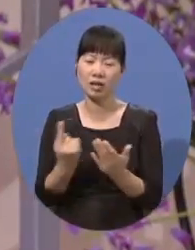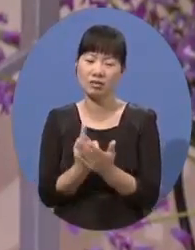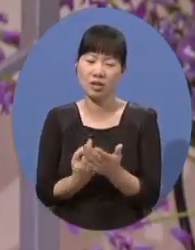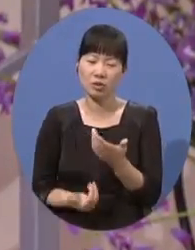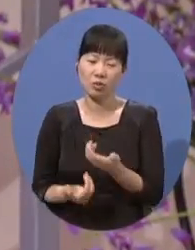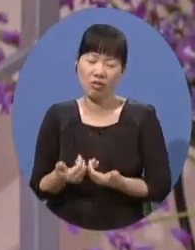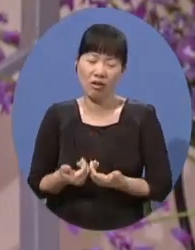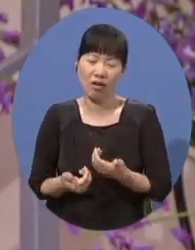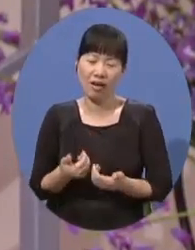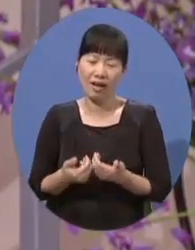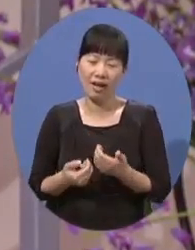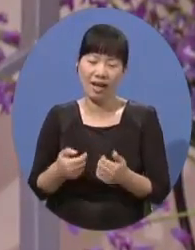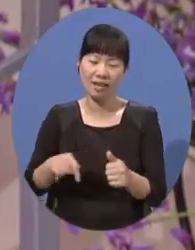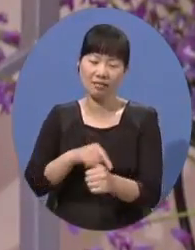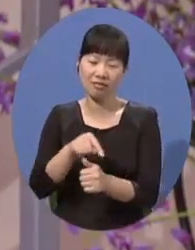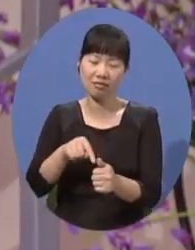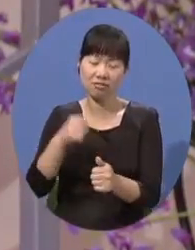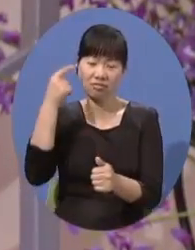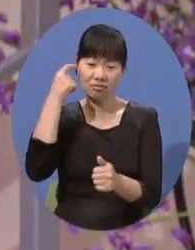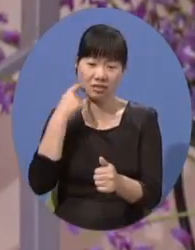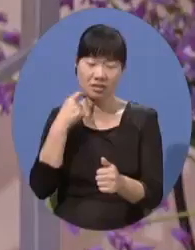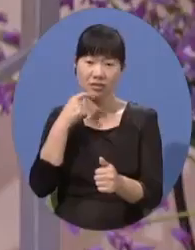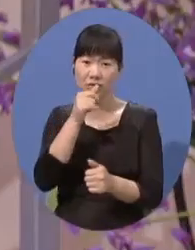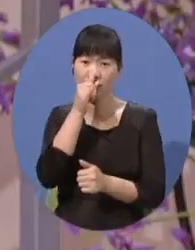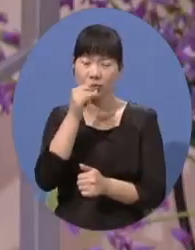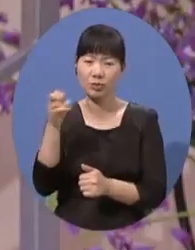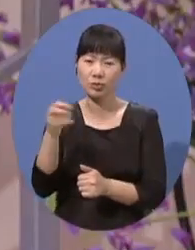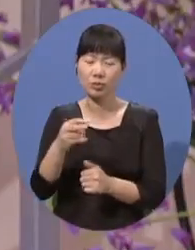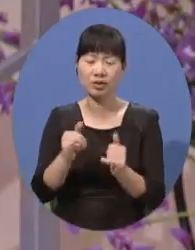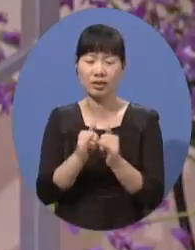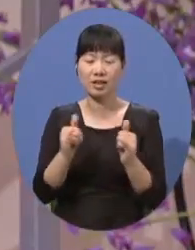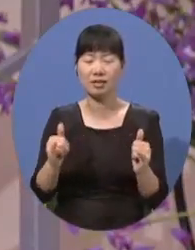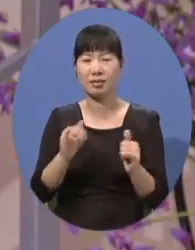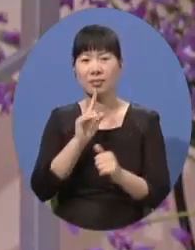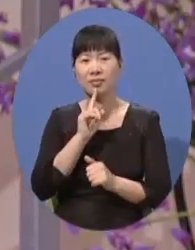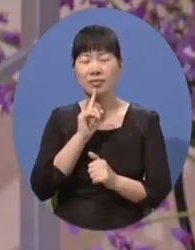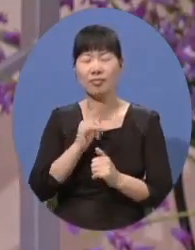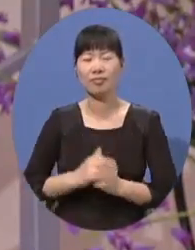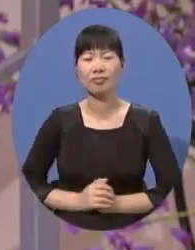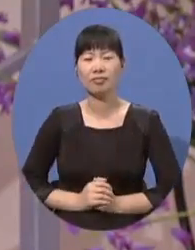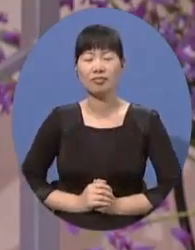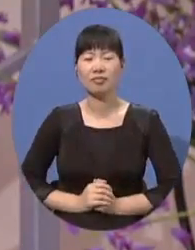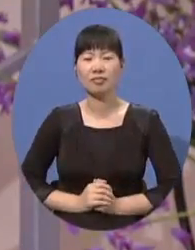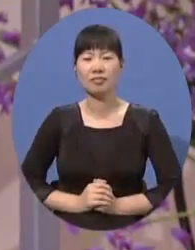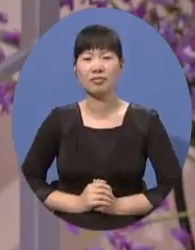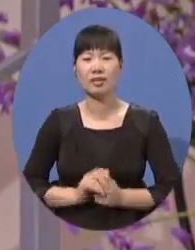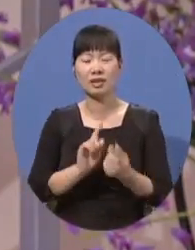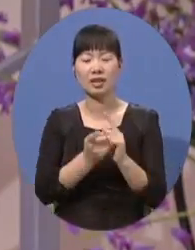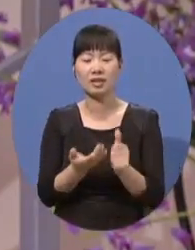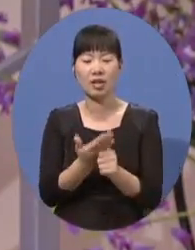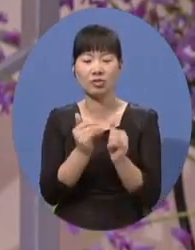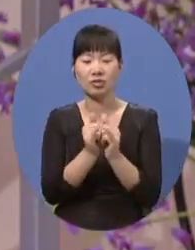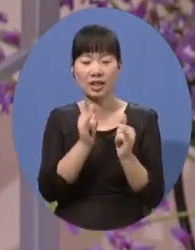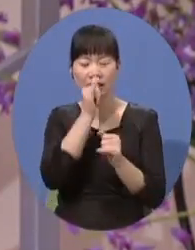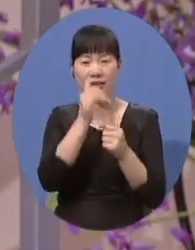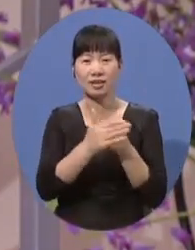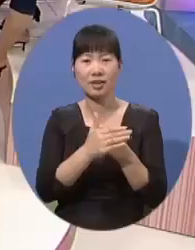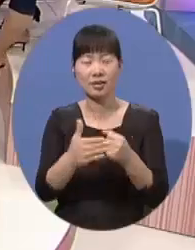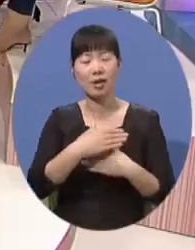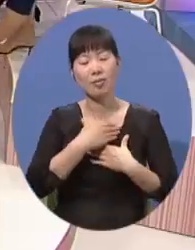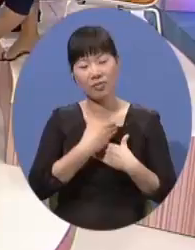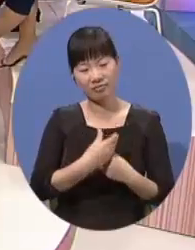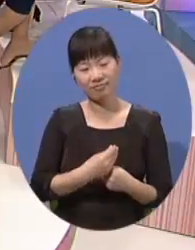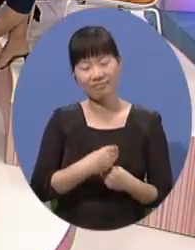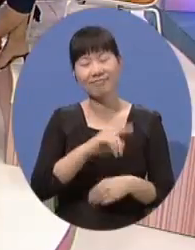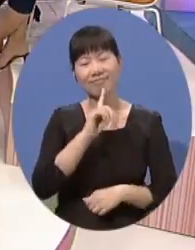어렵게 이런 식으로 이제 배제를 좀 하고, 그리고 약간 이제 사람들이 그러죠. 이렇게 대리양육자가 있어서 이제 되게